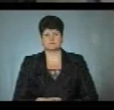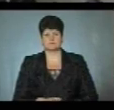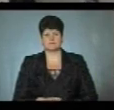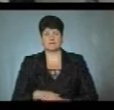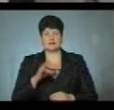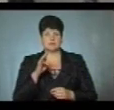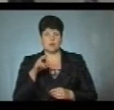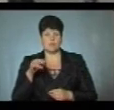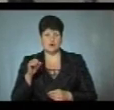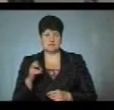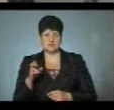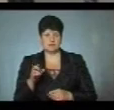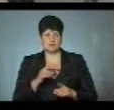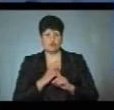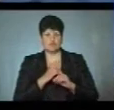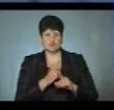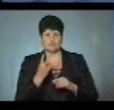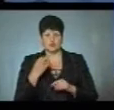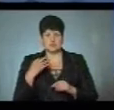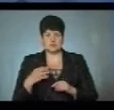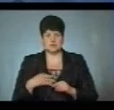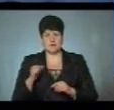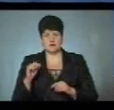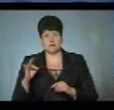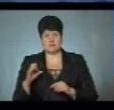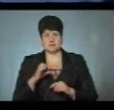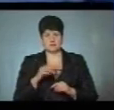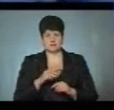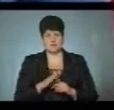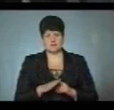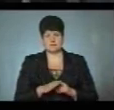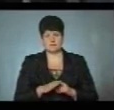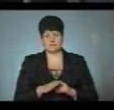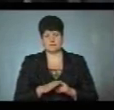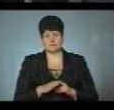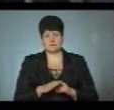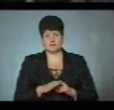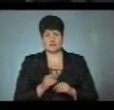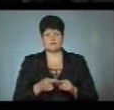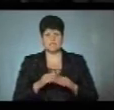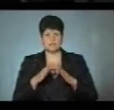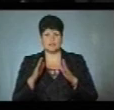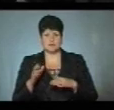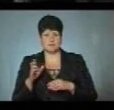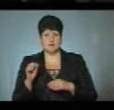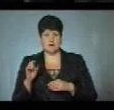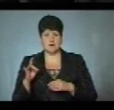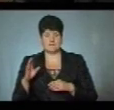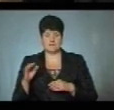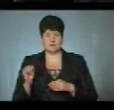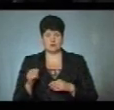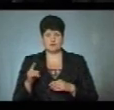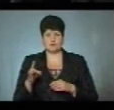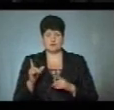Надія Поляк з Бережан проводжає до табору двох синів Артема та Станіслава. Цей табір Барвінок в Зборівському районі, ми